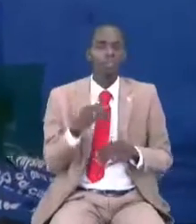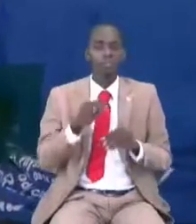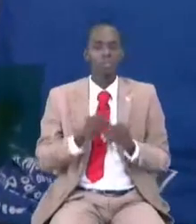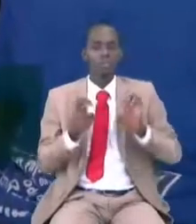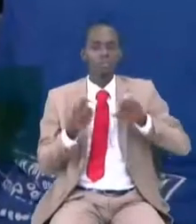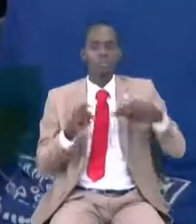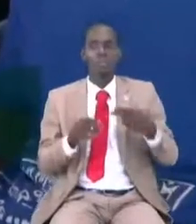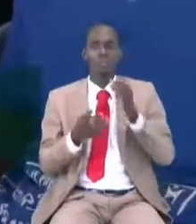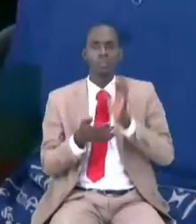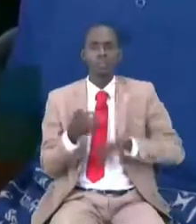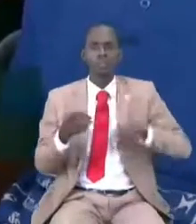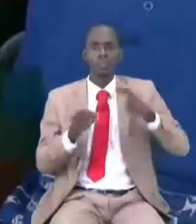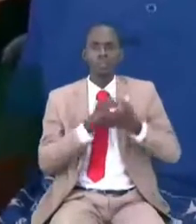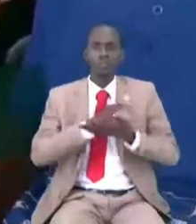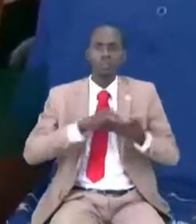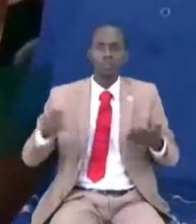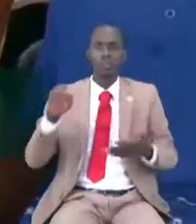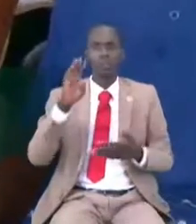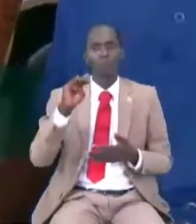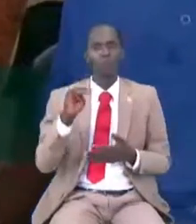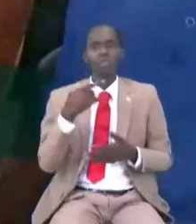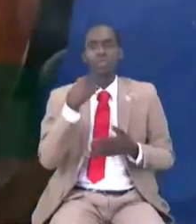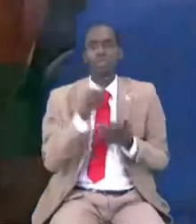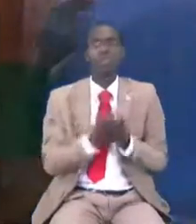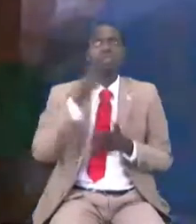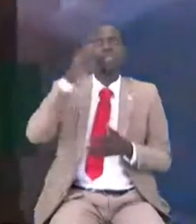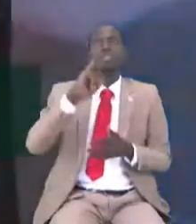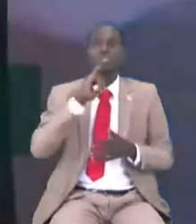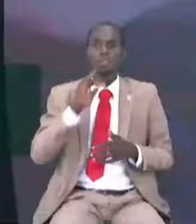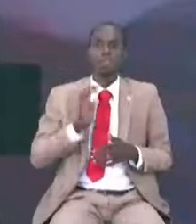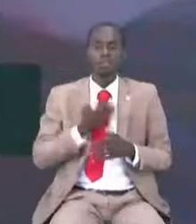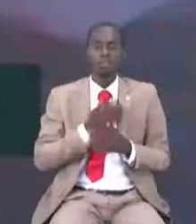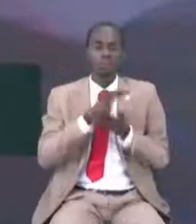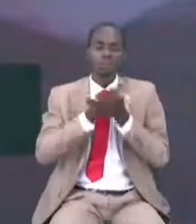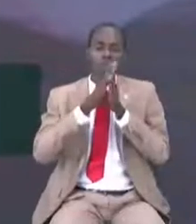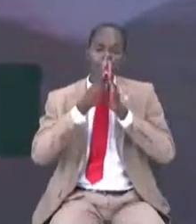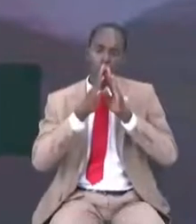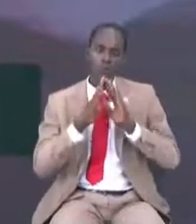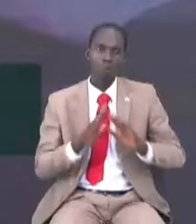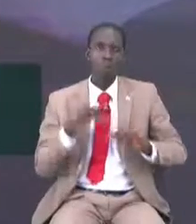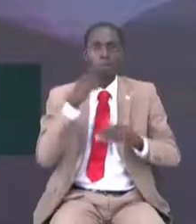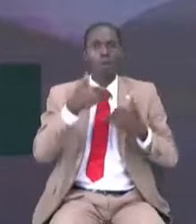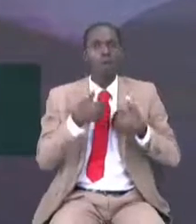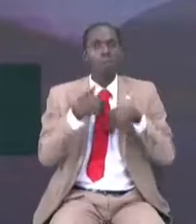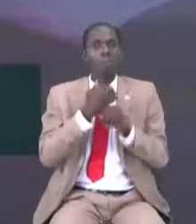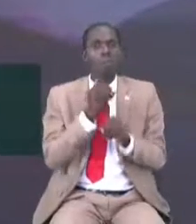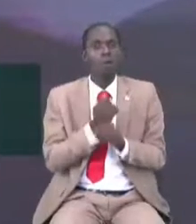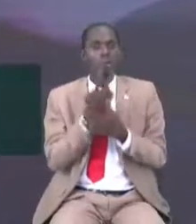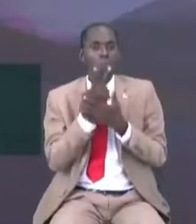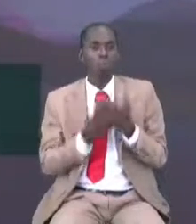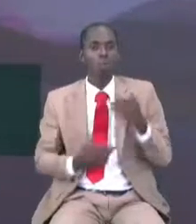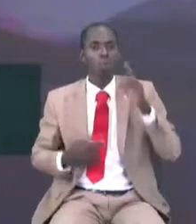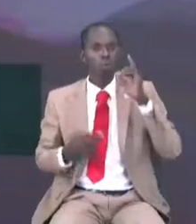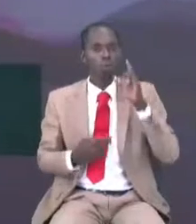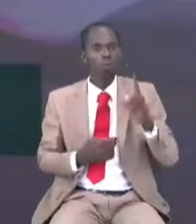Éphésiens 2, 14. Car il est notre paix, lui qui des deux n'en a fait qu'un et qui a renversé le mur de séparation à